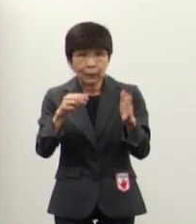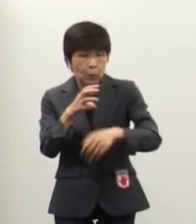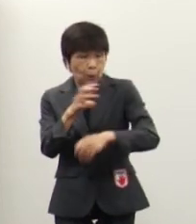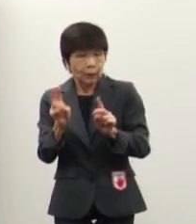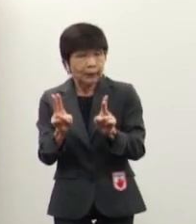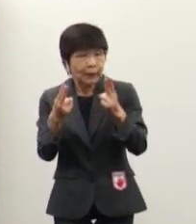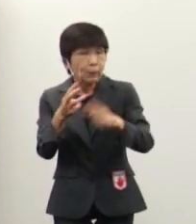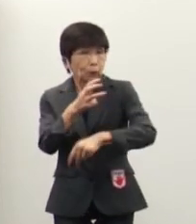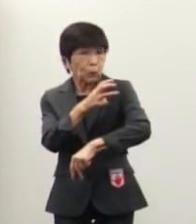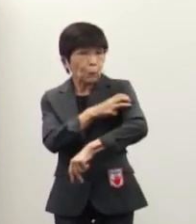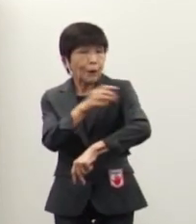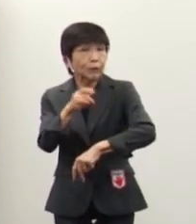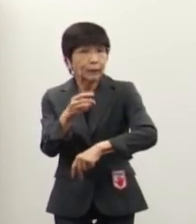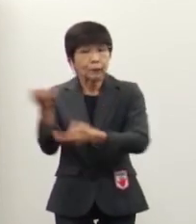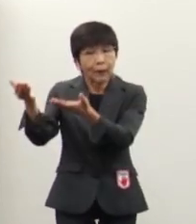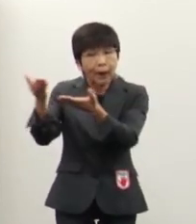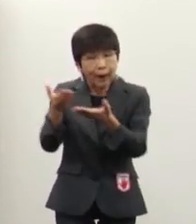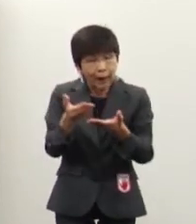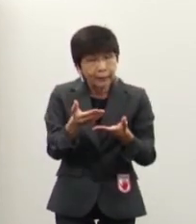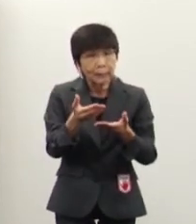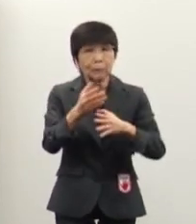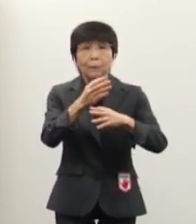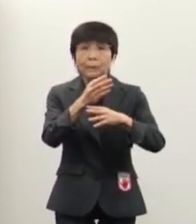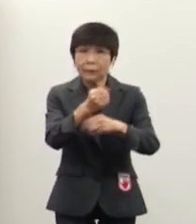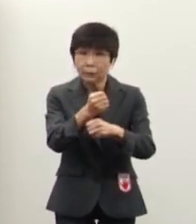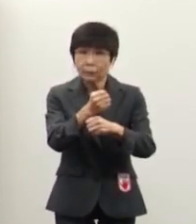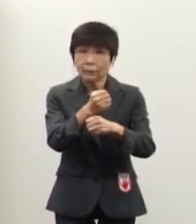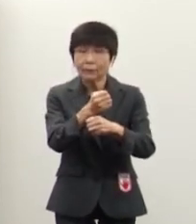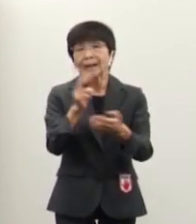と配送スケジュールが示されました。